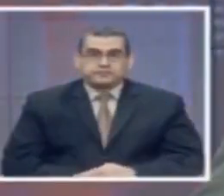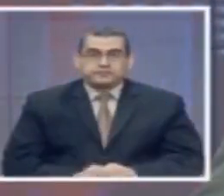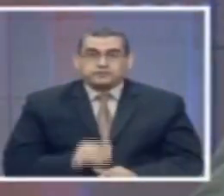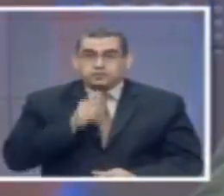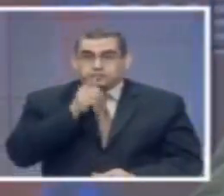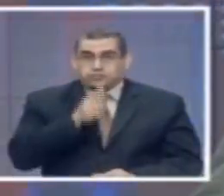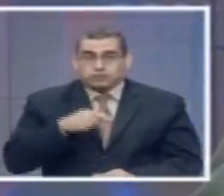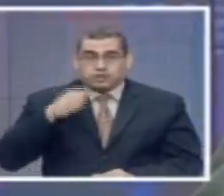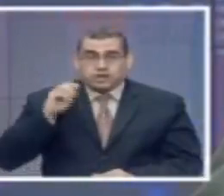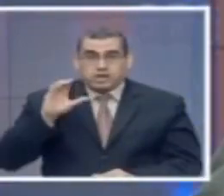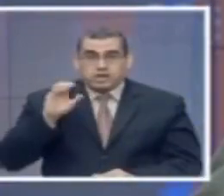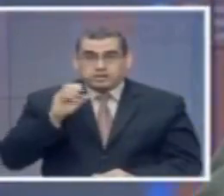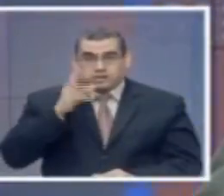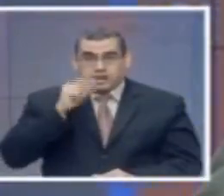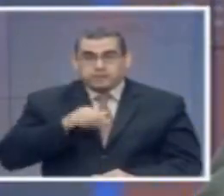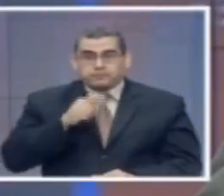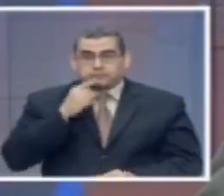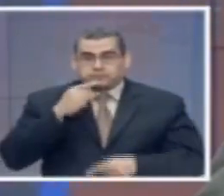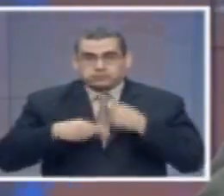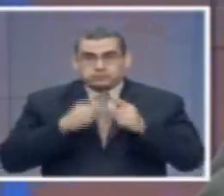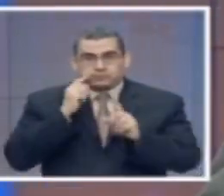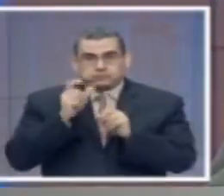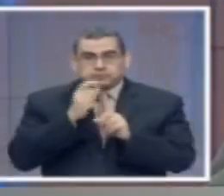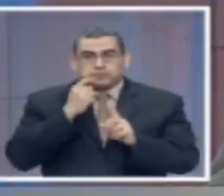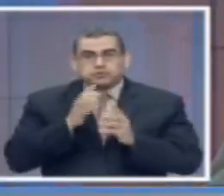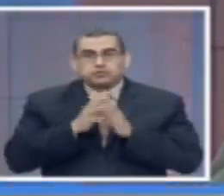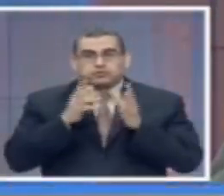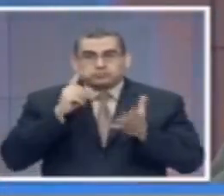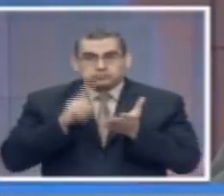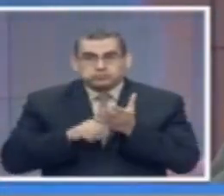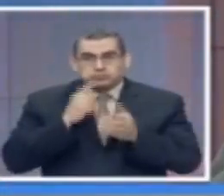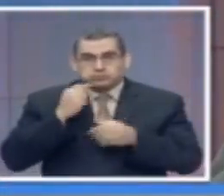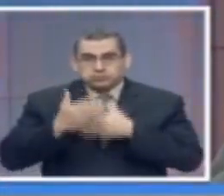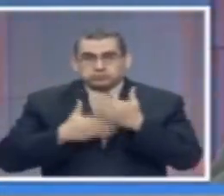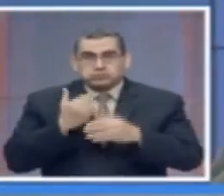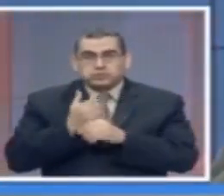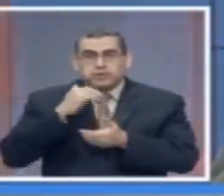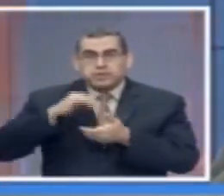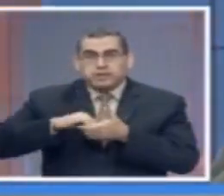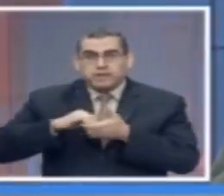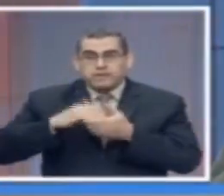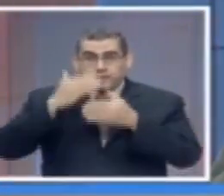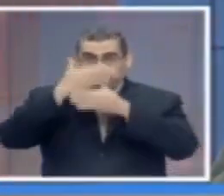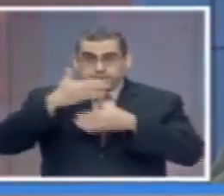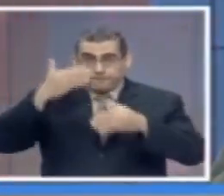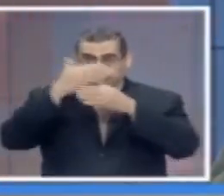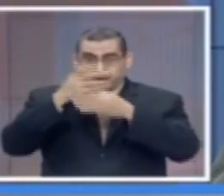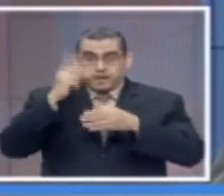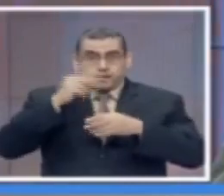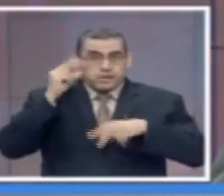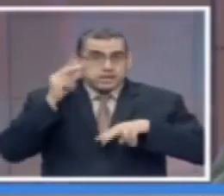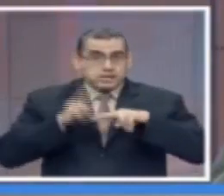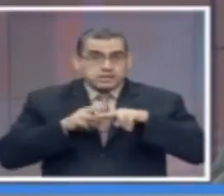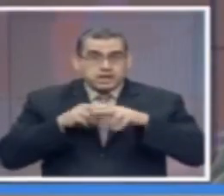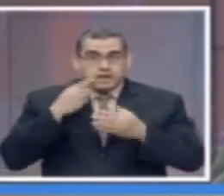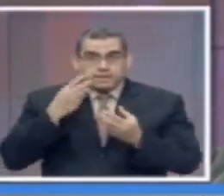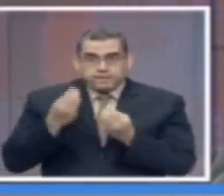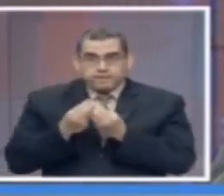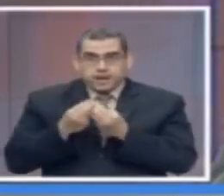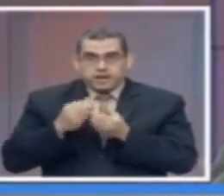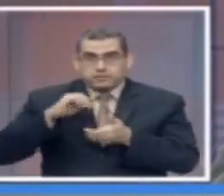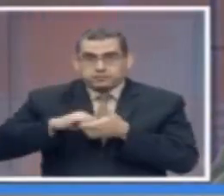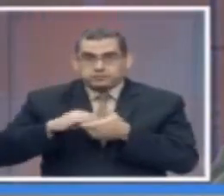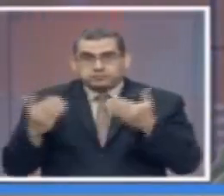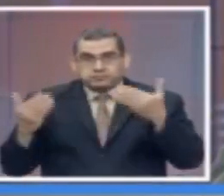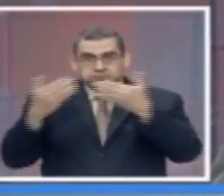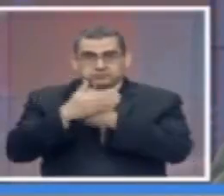أكد الرئيس عبد الفتاح السيسي أنه تابع باهتمام بالغ التطور المهم بشأن اتفاق المغرب وإسرائيل على تطبيع العلاقات بينهما